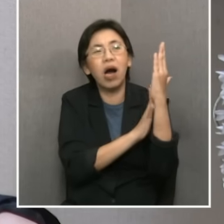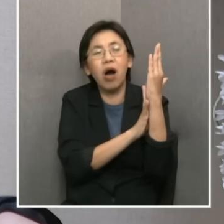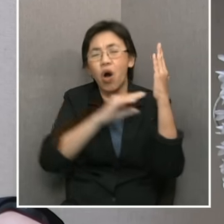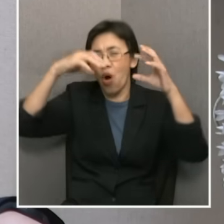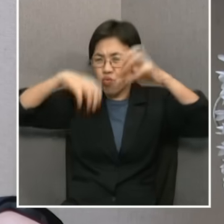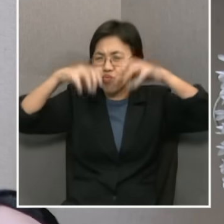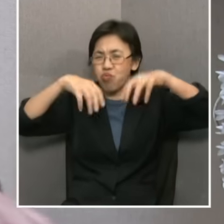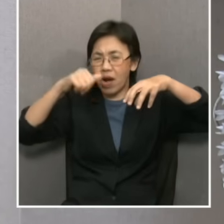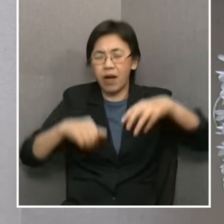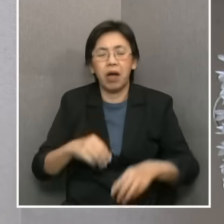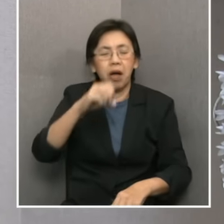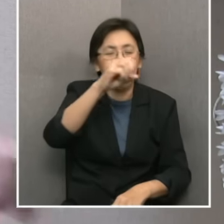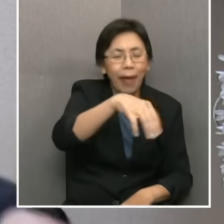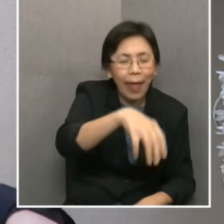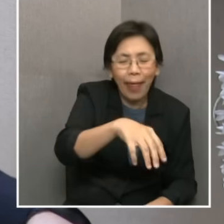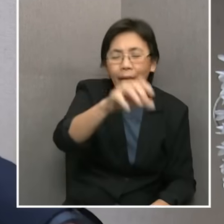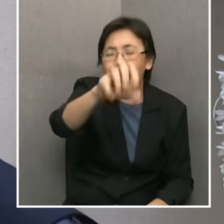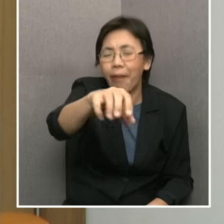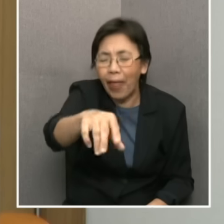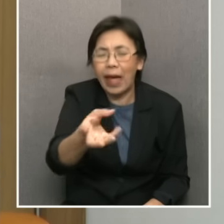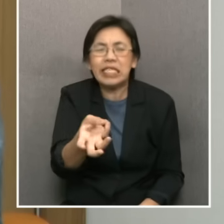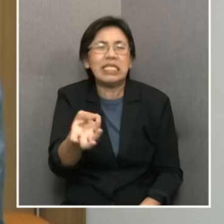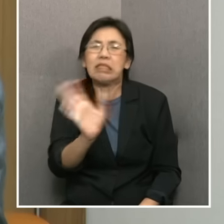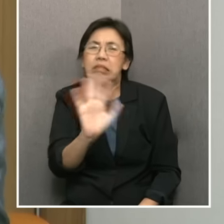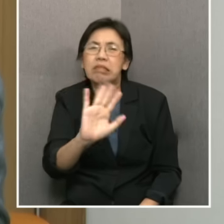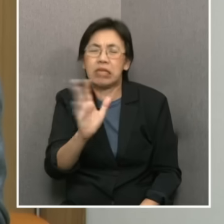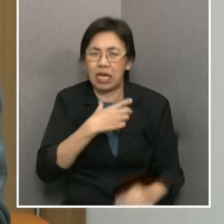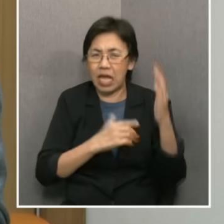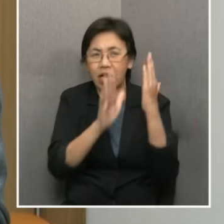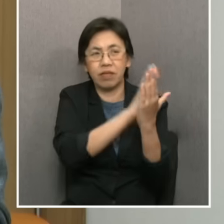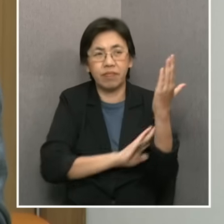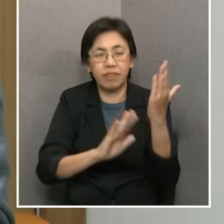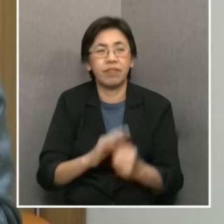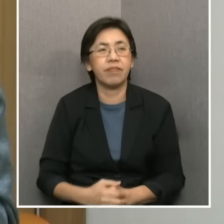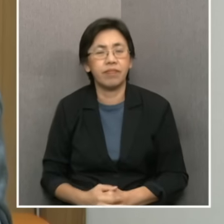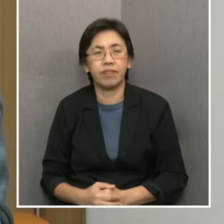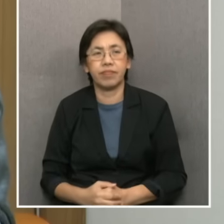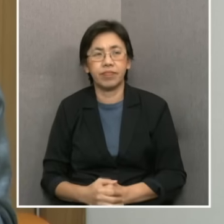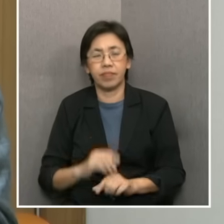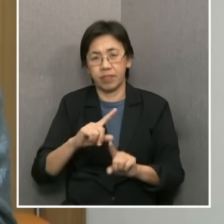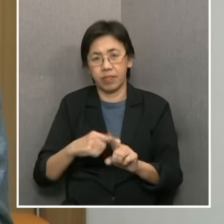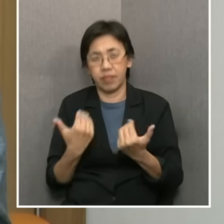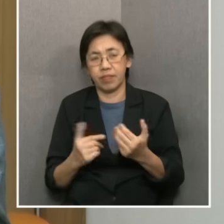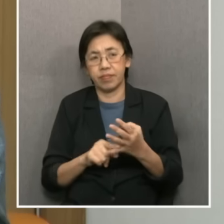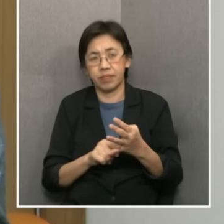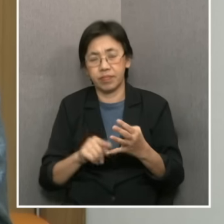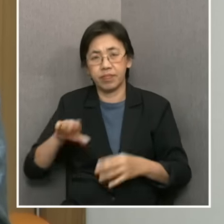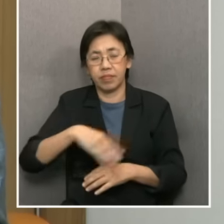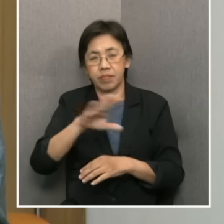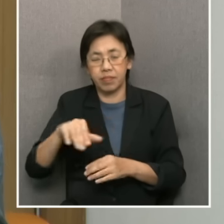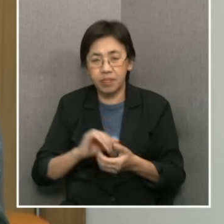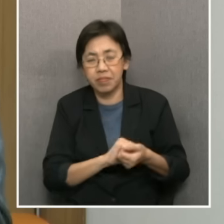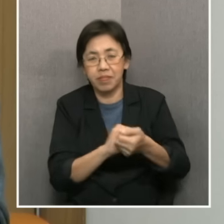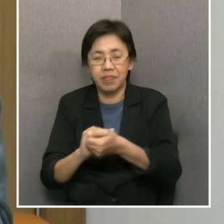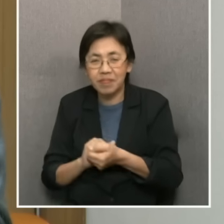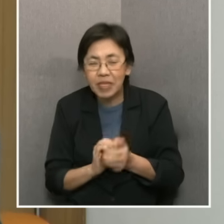างไม่ได้ตกเป็นหย่อมเล็กหย่อมน้อยอะไรอย่างนี้นะครับ เท่ากับว่าในช่วงปลายเดือนนี้เองนะครับพวกเราต้องมาร่วมรู้ไปด้วยกันว่